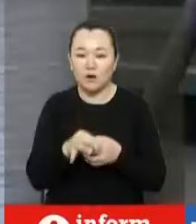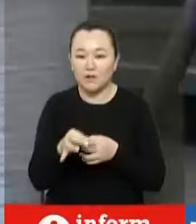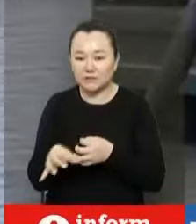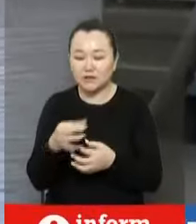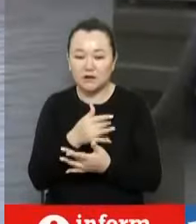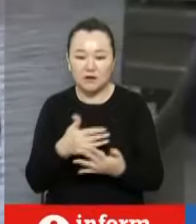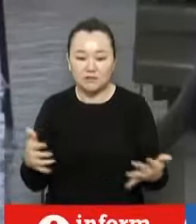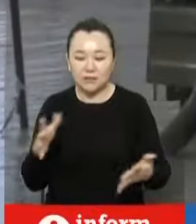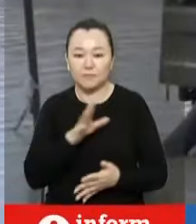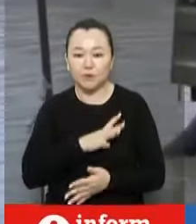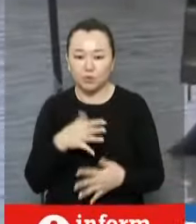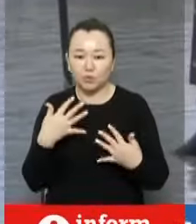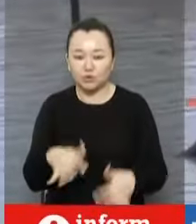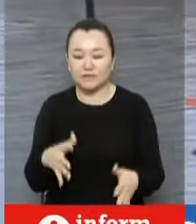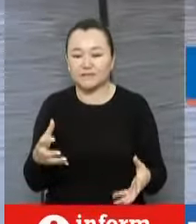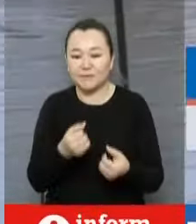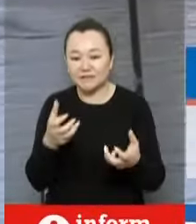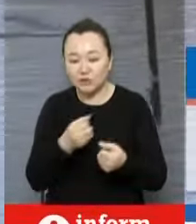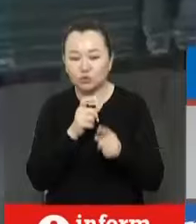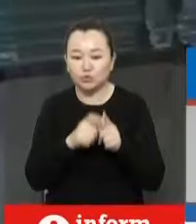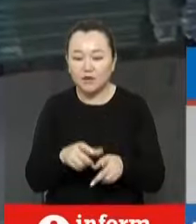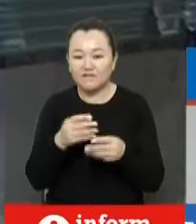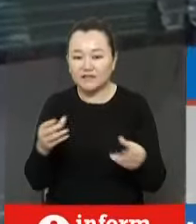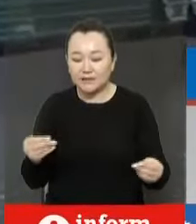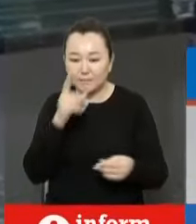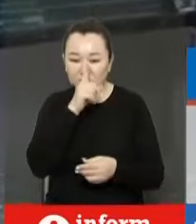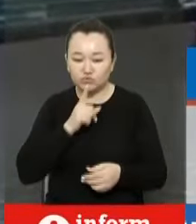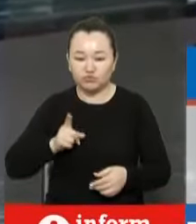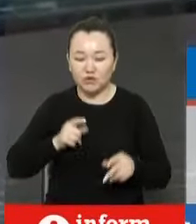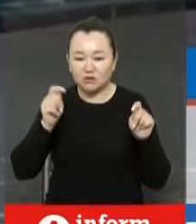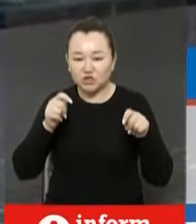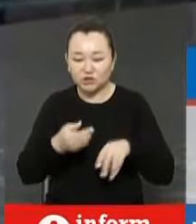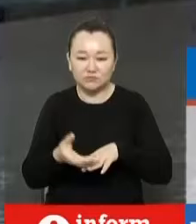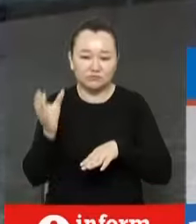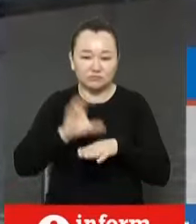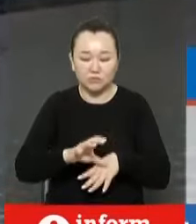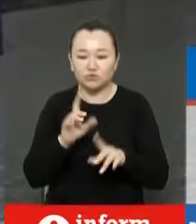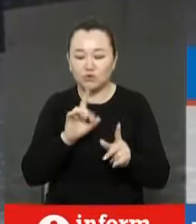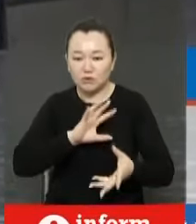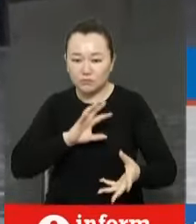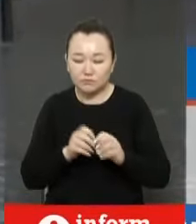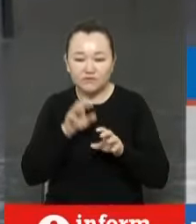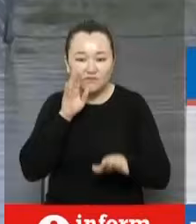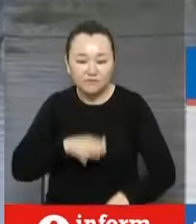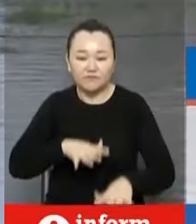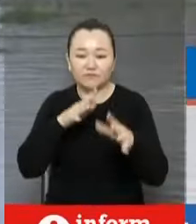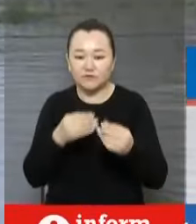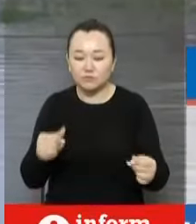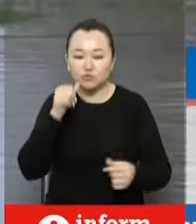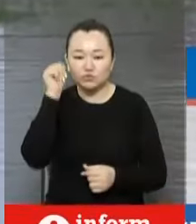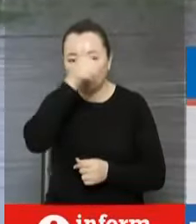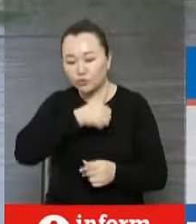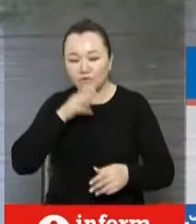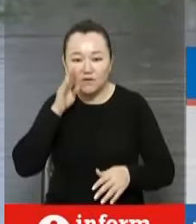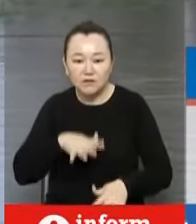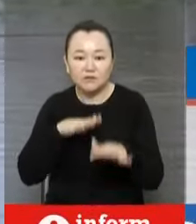областей по словам спасателей весенние месяцы ожидаются дождливыми что может привести к паводкам весной прошлого года подтопленные